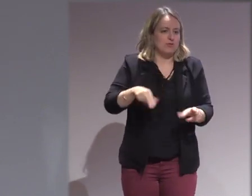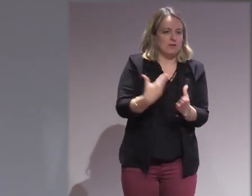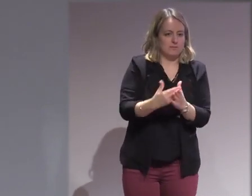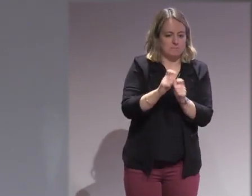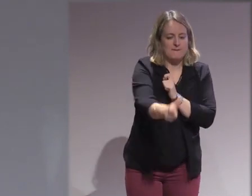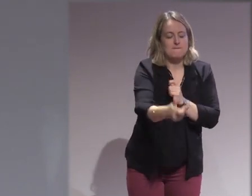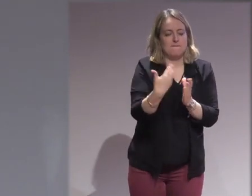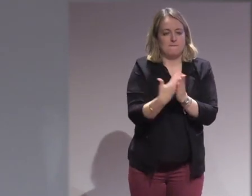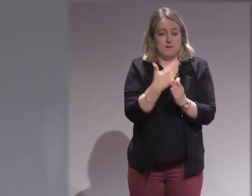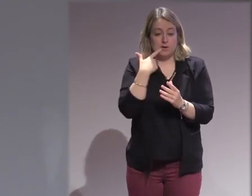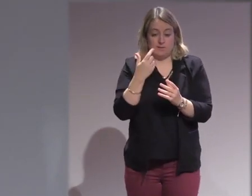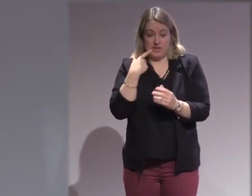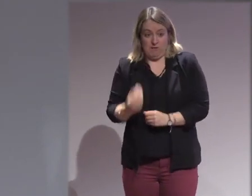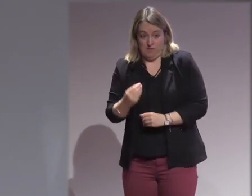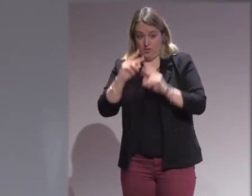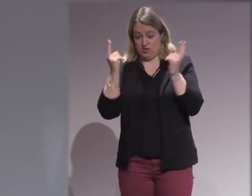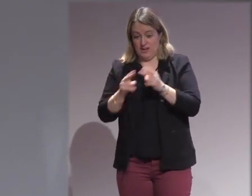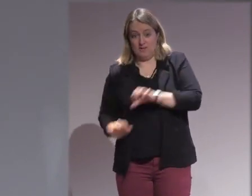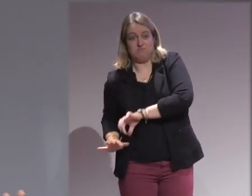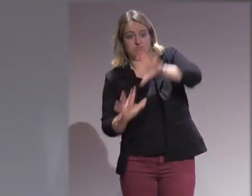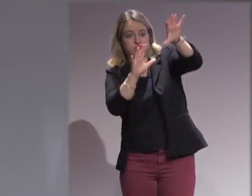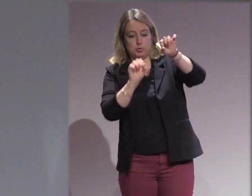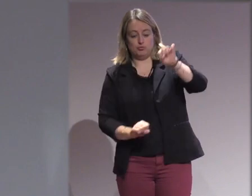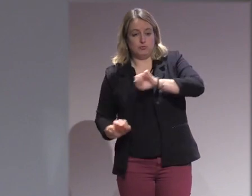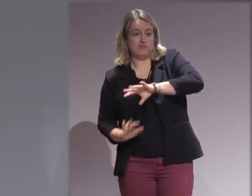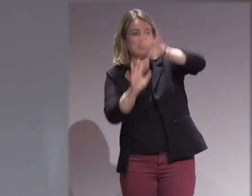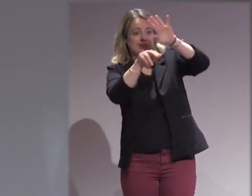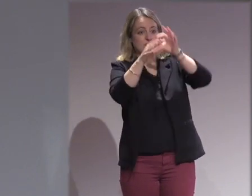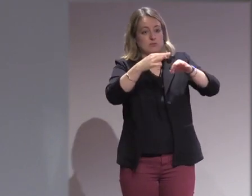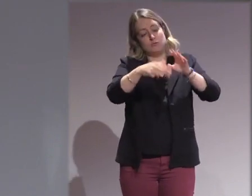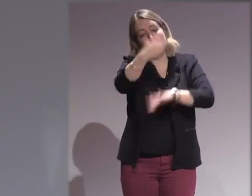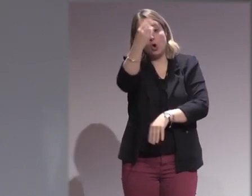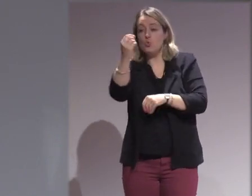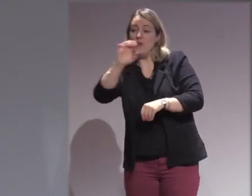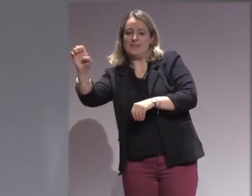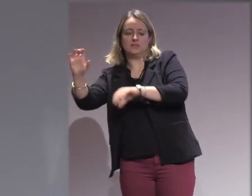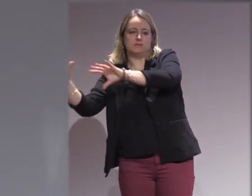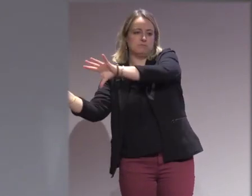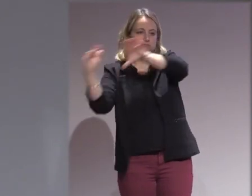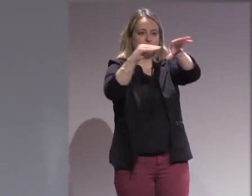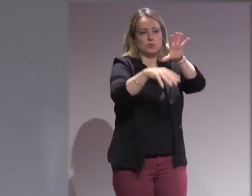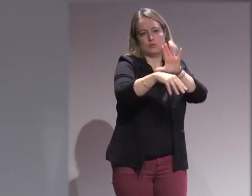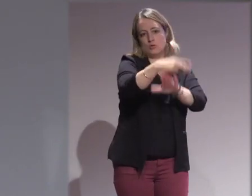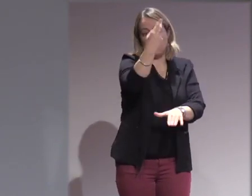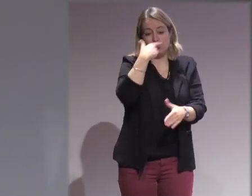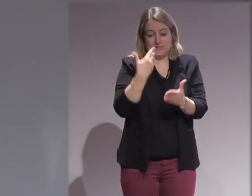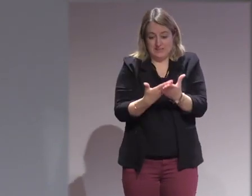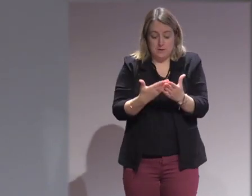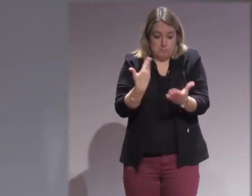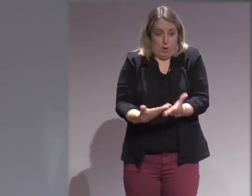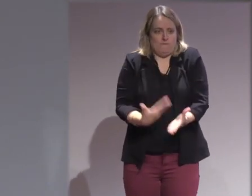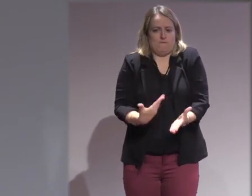ne vont que dans un sens, hein, des pays du Sud vers les pays du Nord ou des pays de l'Est vers les pays du Nord. Donc ça reflète des inégalités